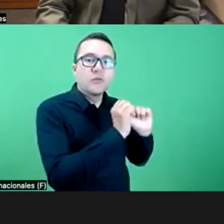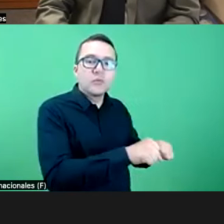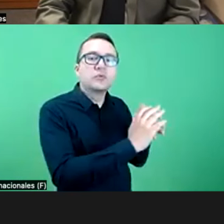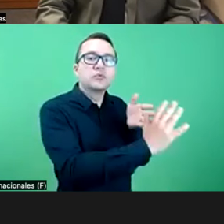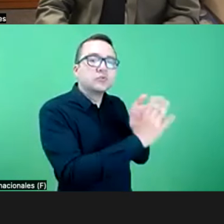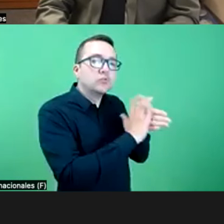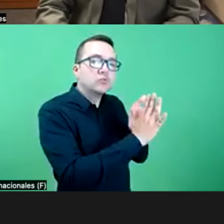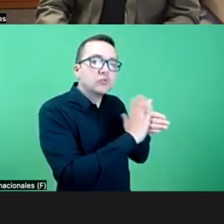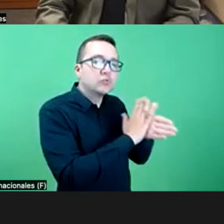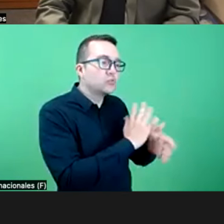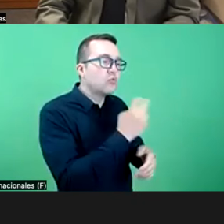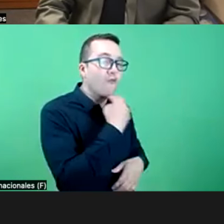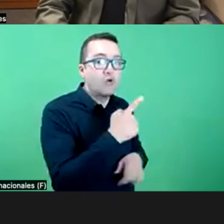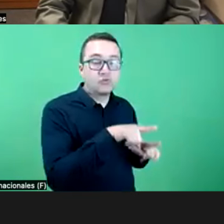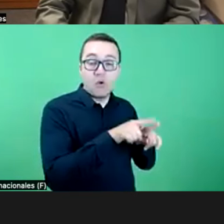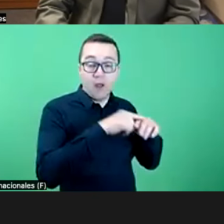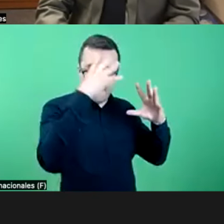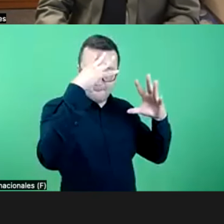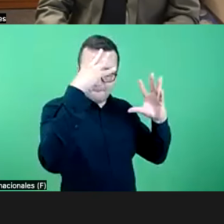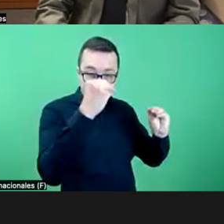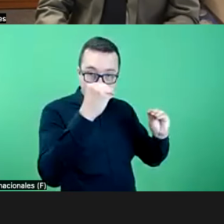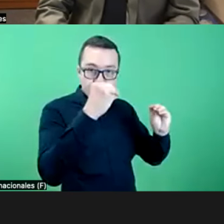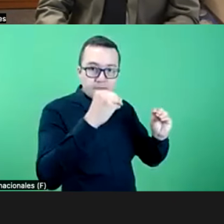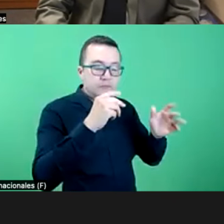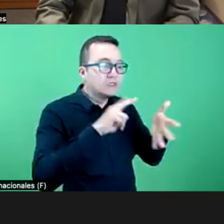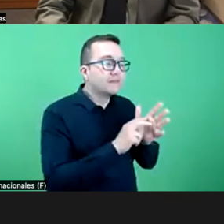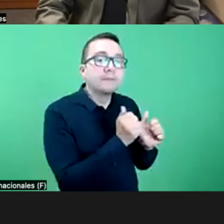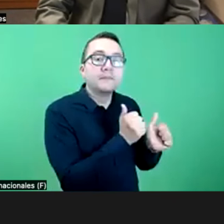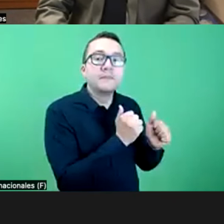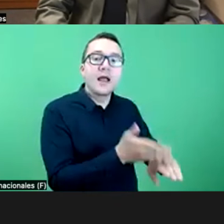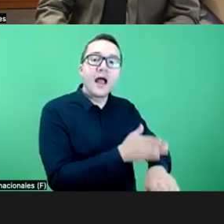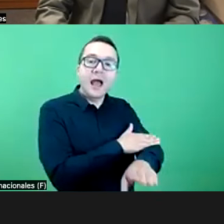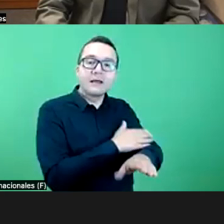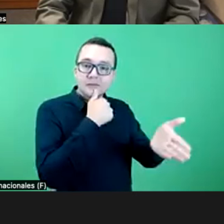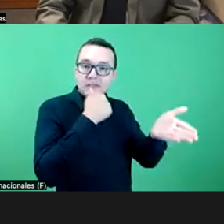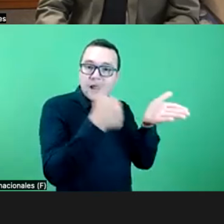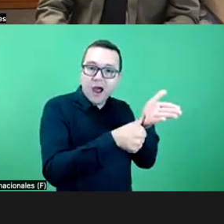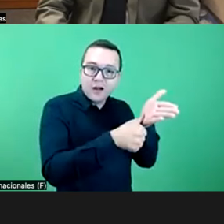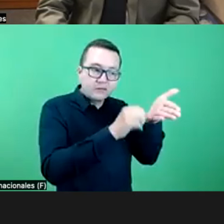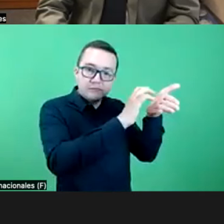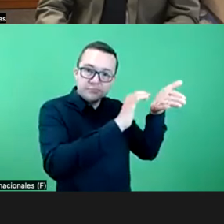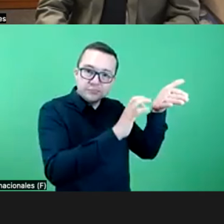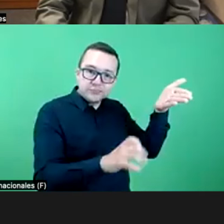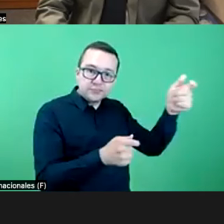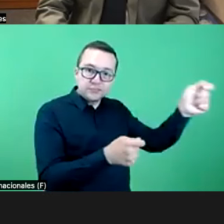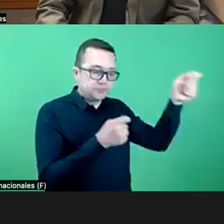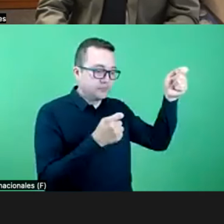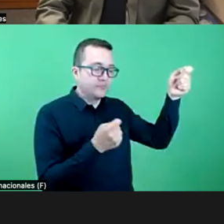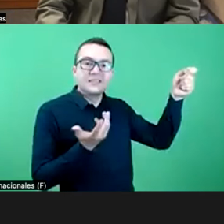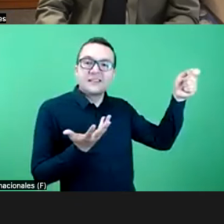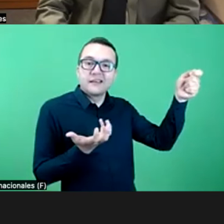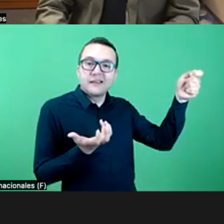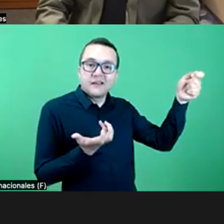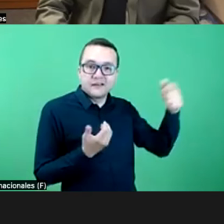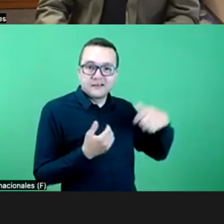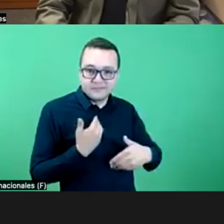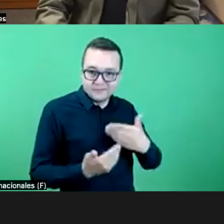volonté ou qu'est-ce que le patient voulait, non? Qu'est-ce qu'il a exprimé quand il était encore